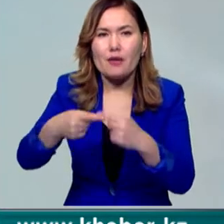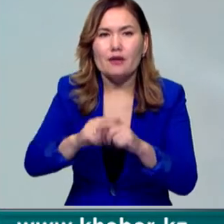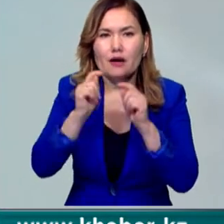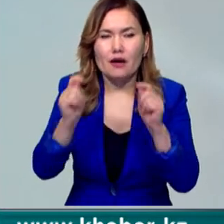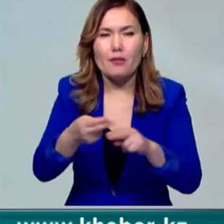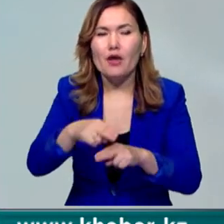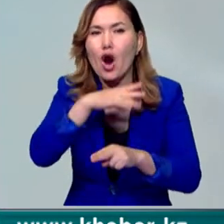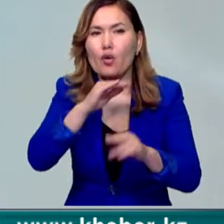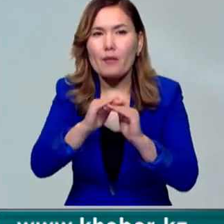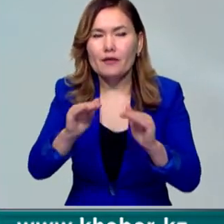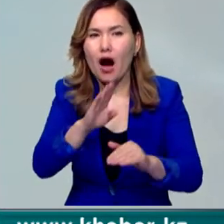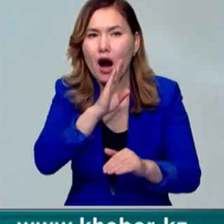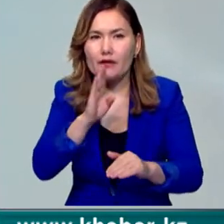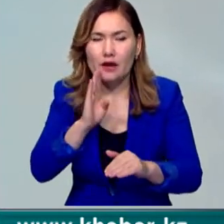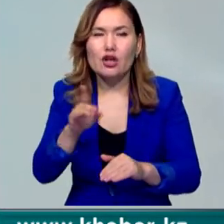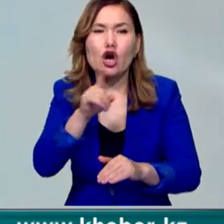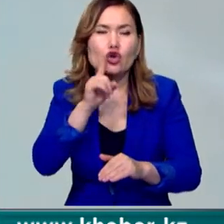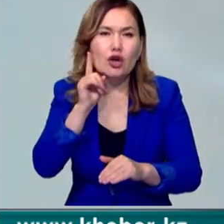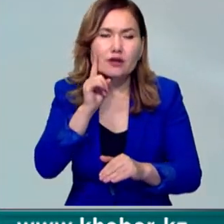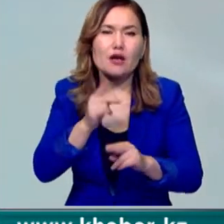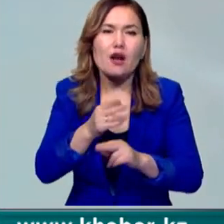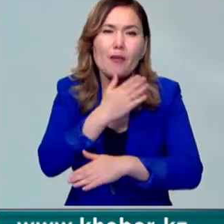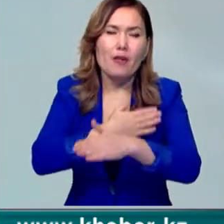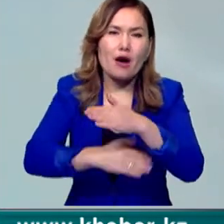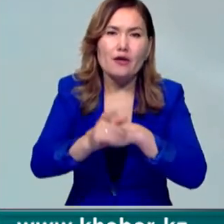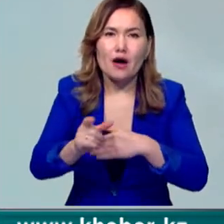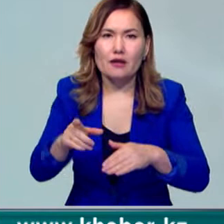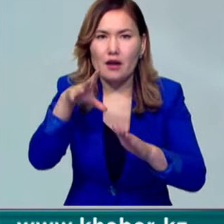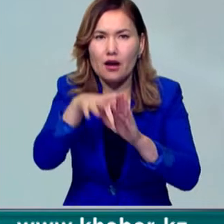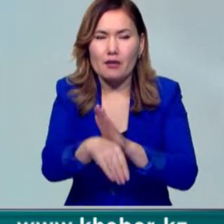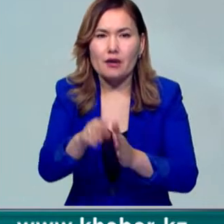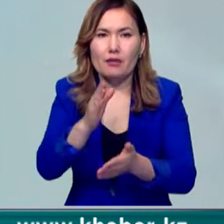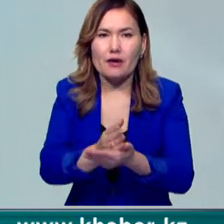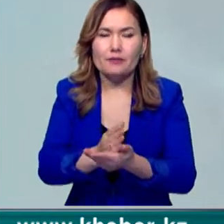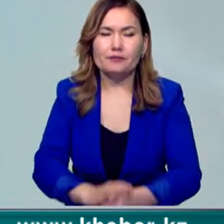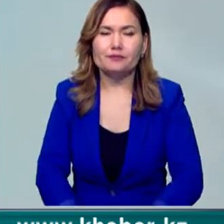Олардың арасында көп балалы аналар, жастар, мүмкіндігі шектеулі азаматтар да бар.